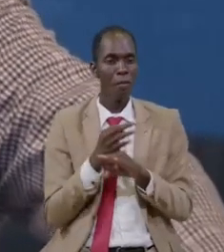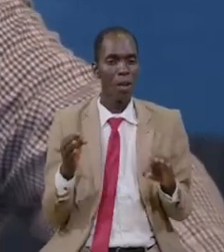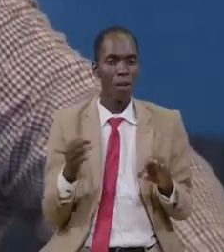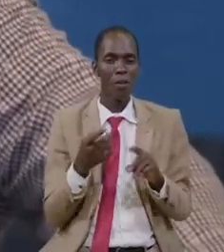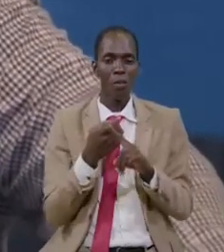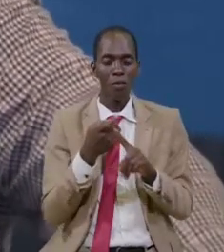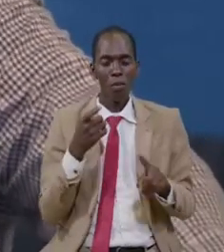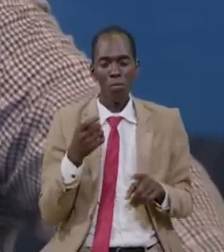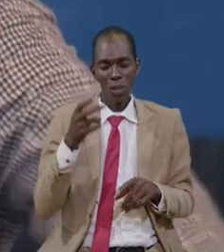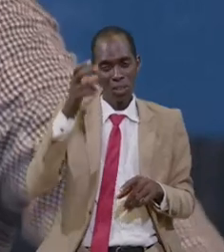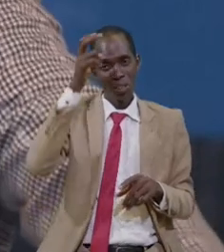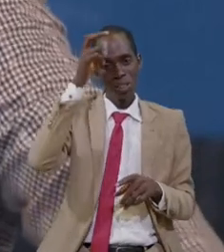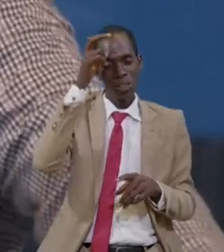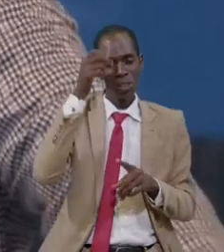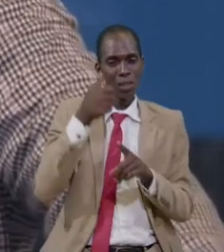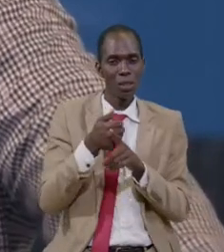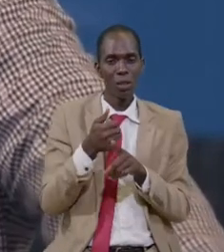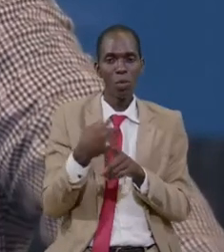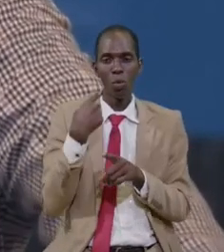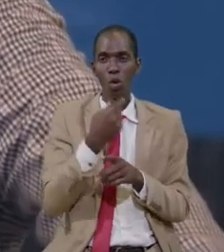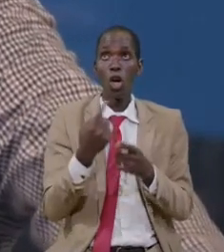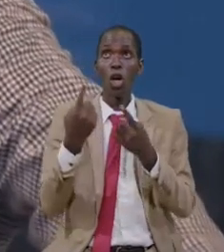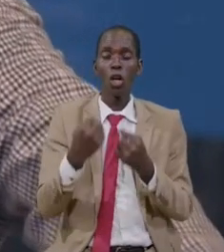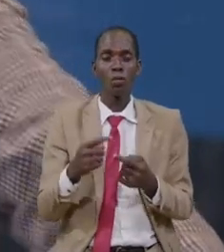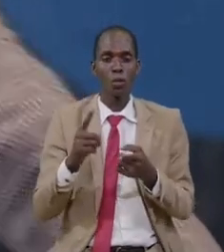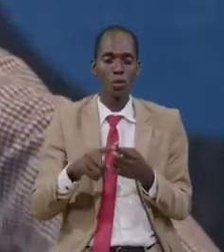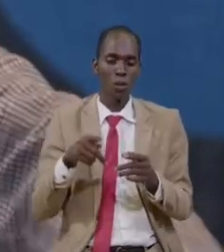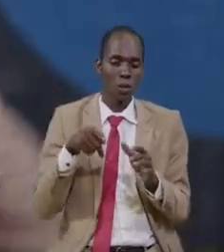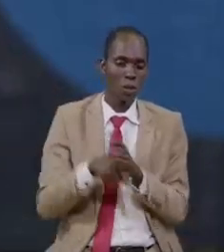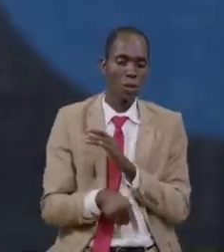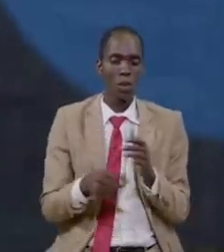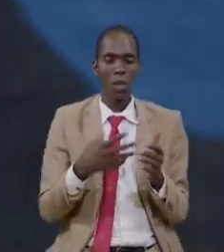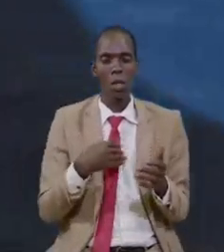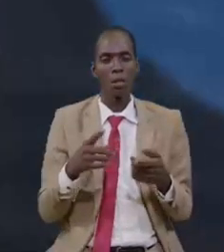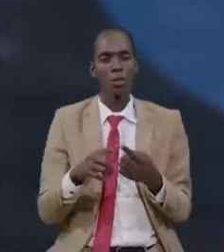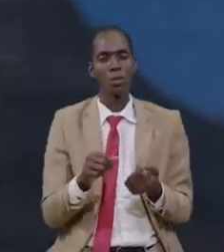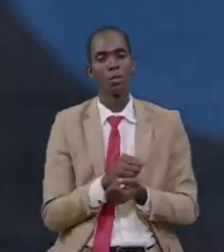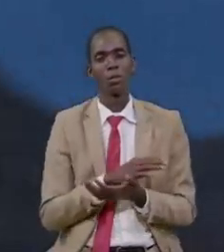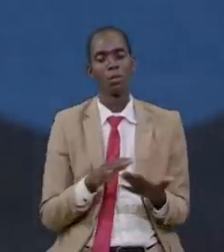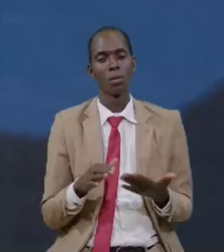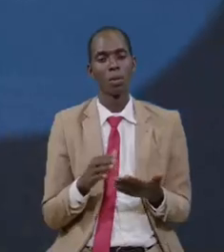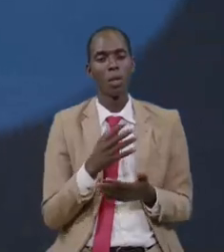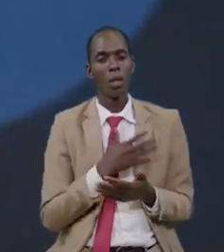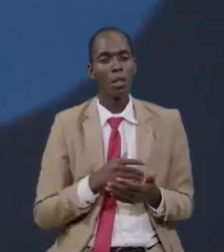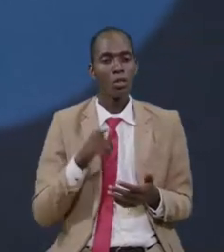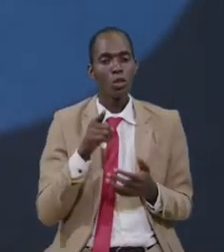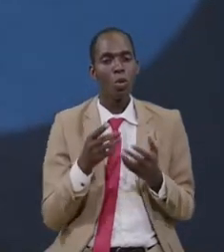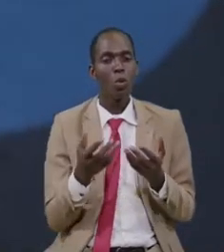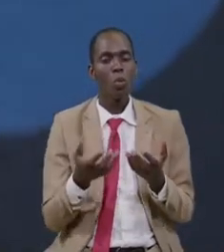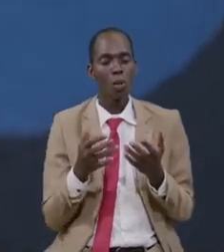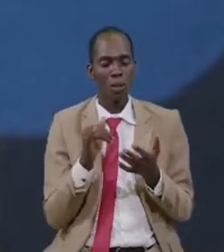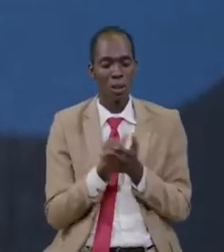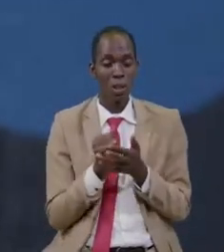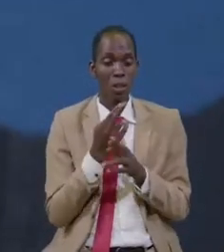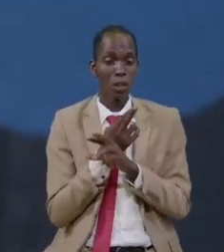de Satan lui-même qui vient tuer, détruire et égorger. Et tu veux cette rédemption